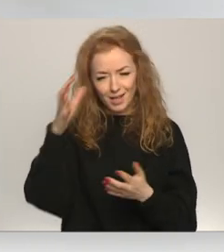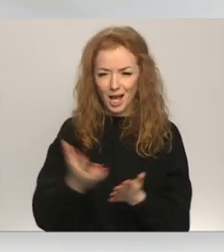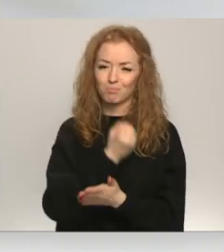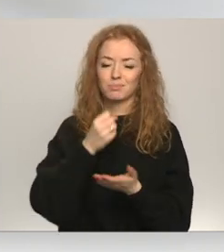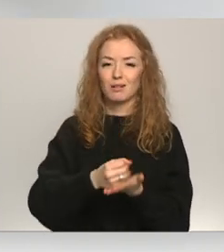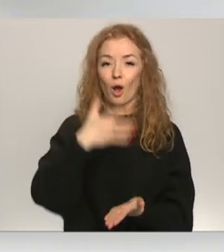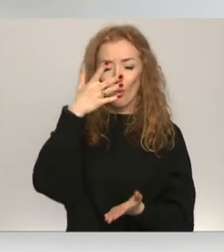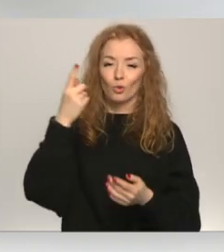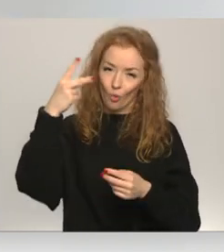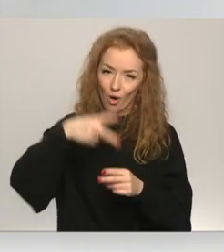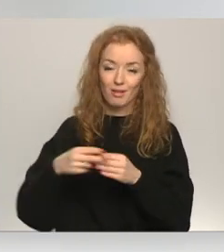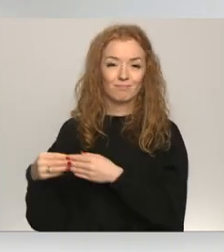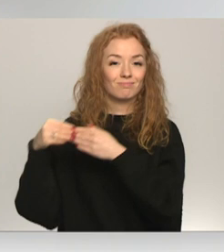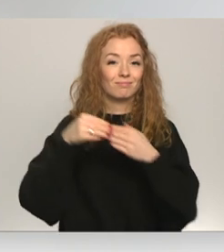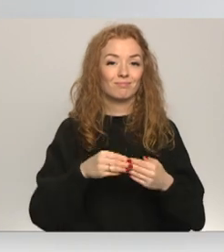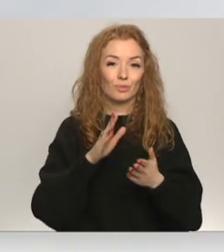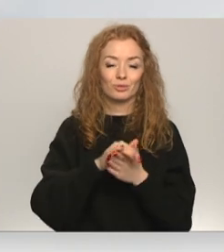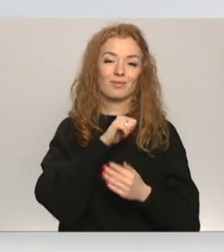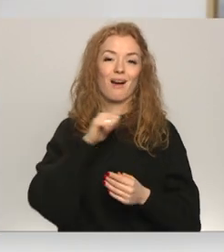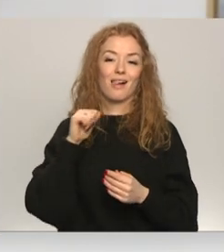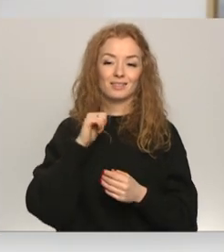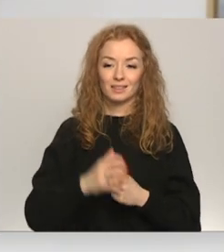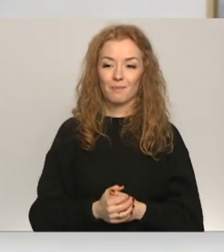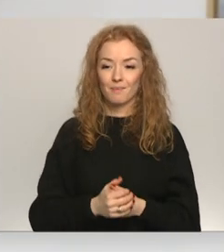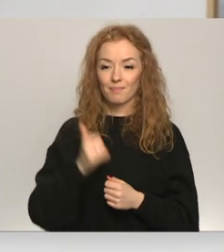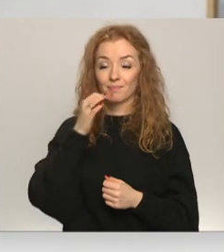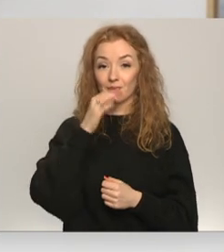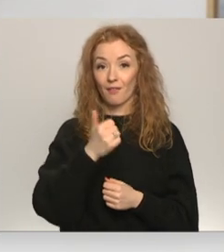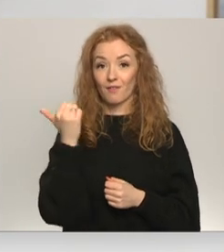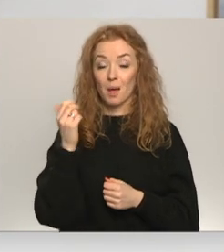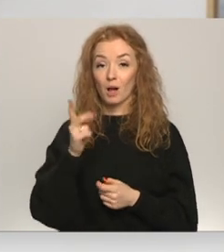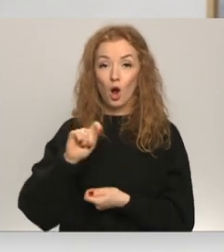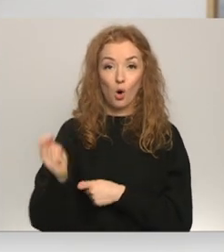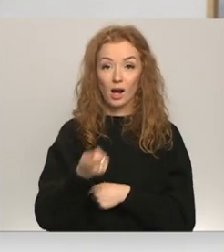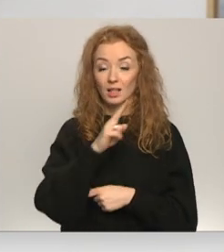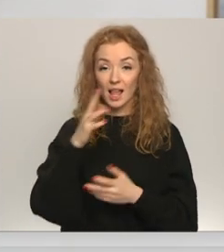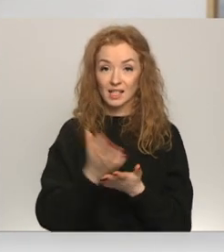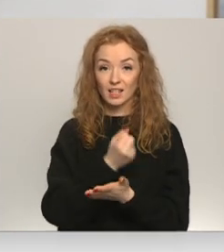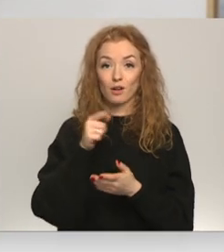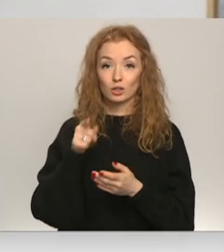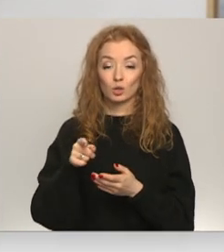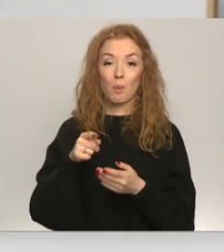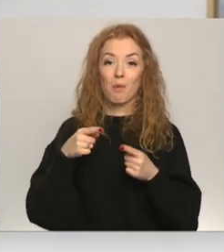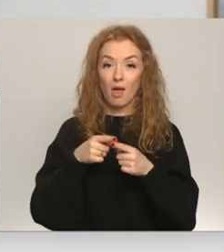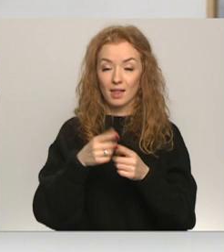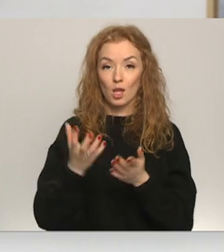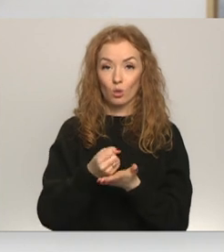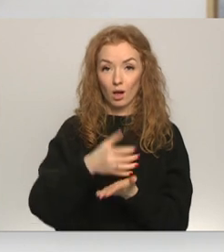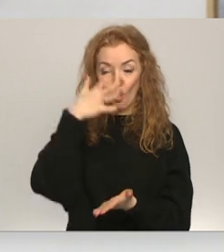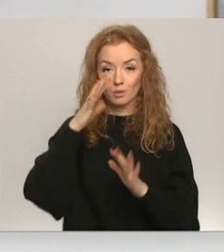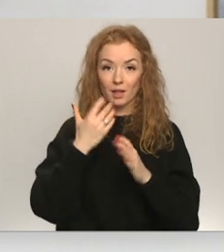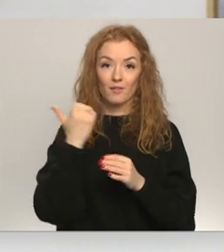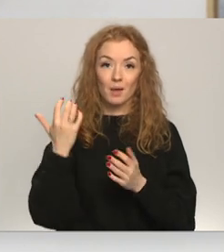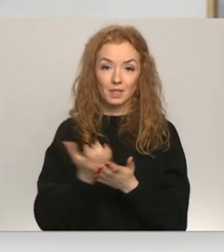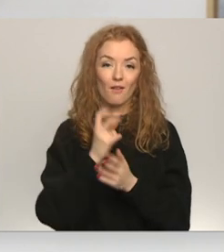varēs atvest uz Talsiem citiem bērniem. Viņam kā hokejistam neizdevās sasniegt šo te mērķi, iegūt kausu, bet viņam tas